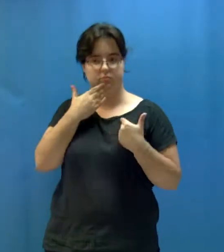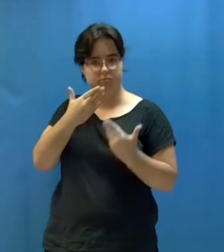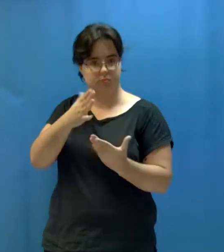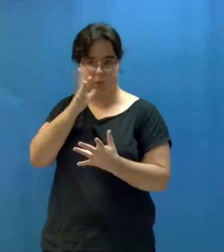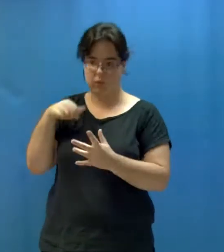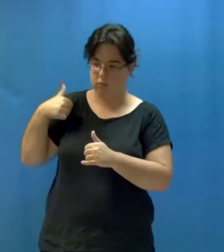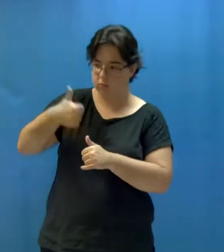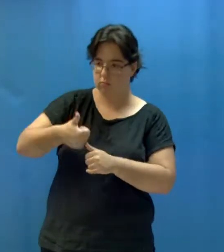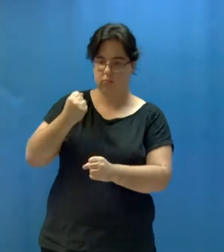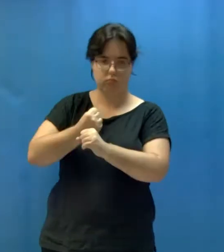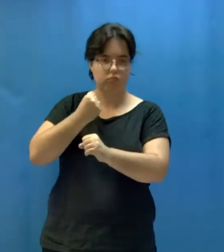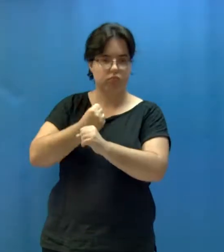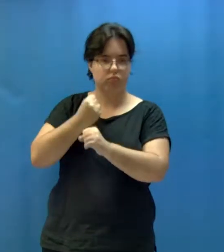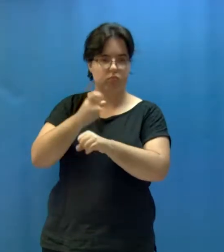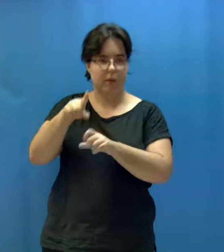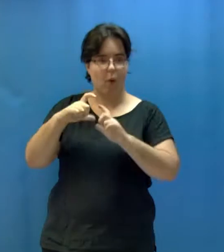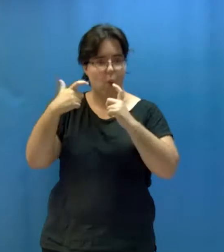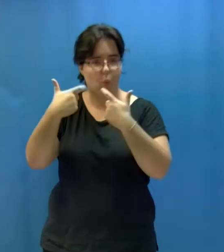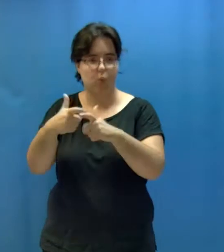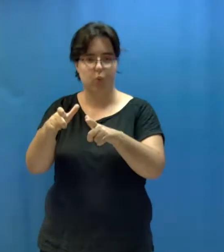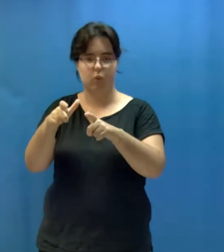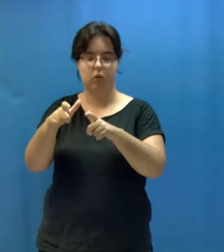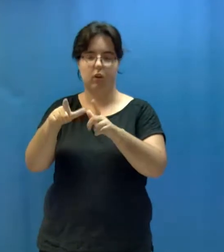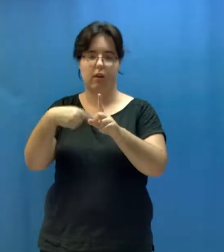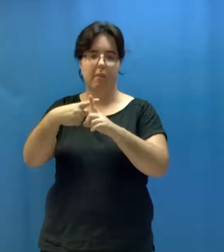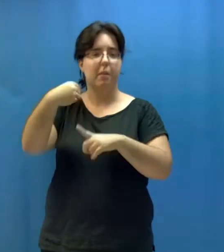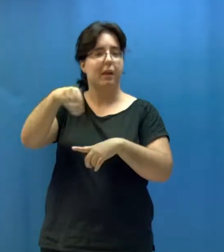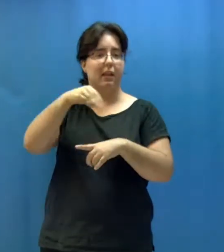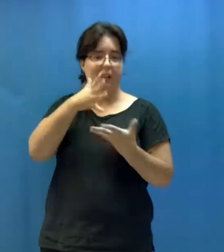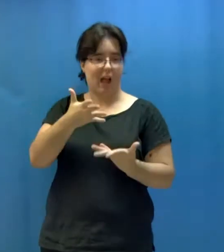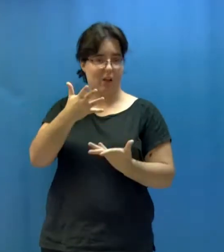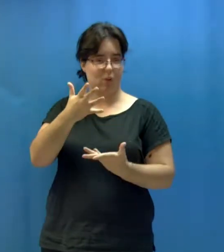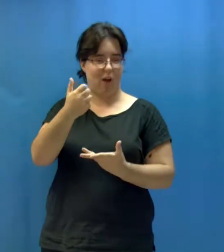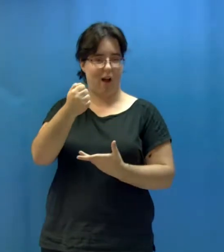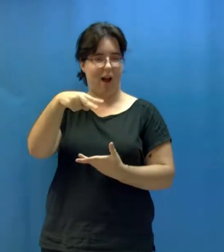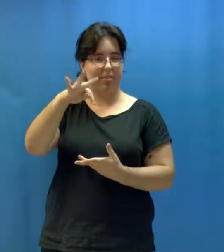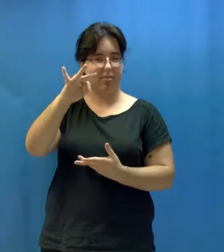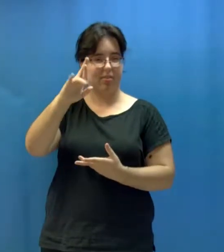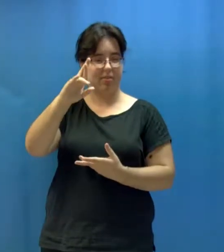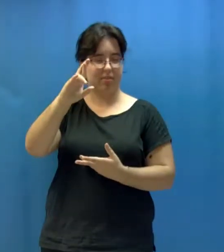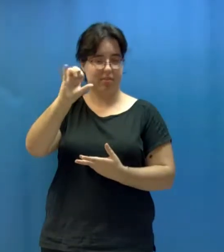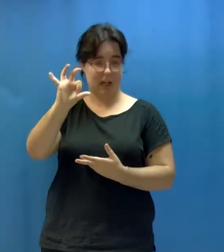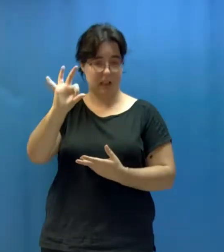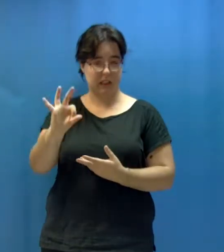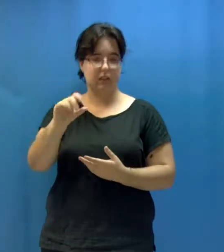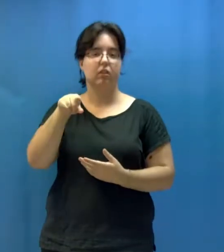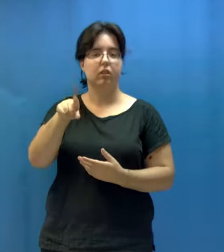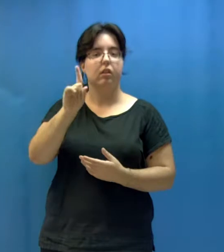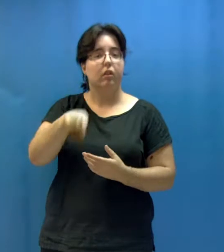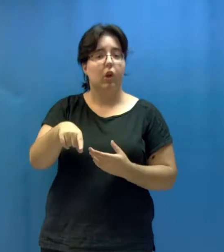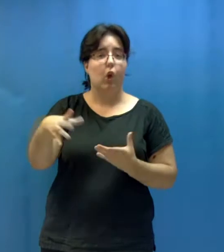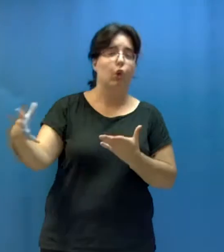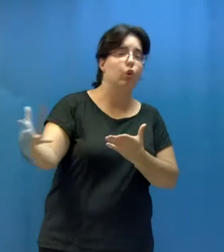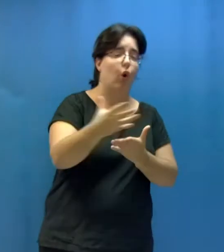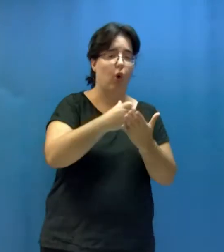realitzat tant a la seva junta com al seu president actual, Andrés Palazón. Però en aquesta federació no estan tots els representants de totes les associacions,